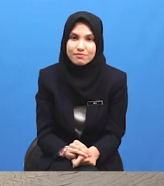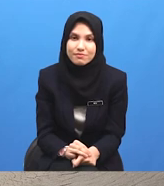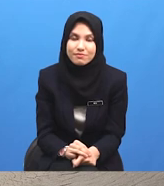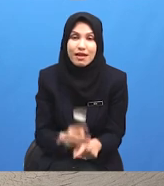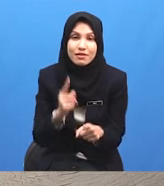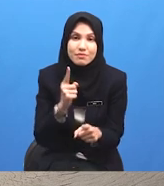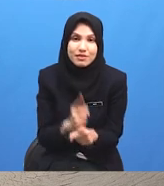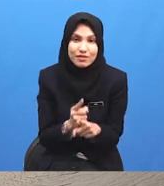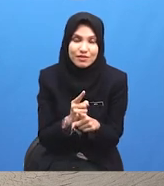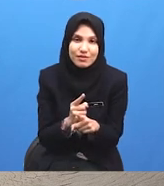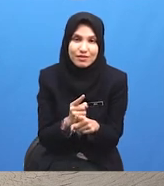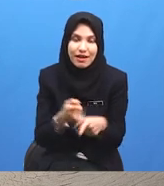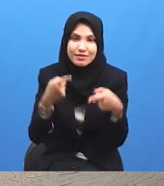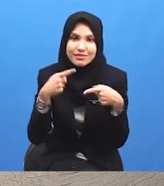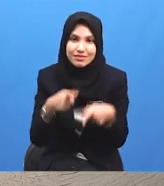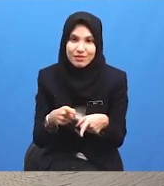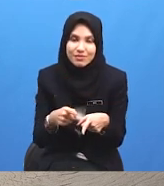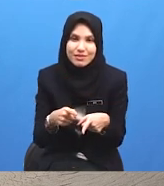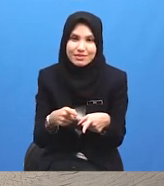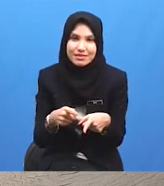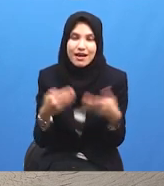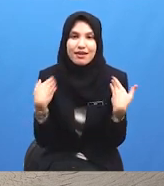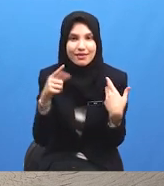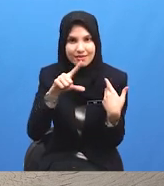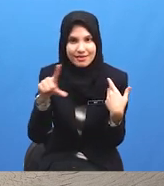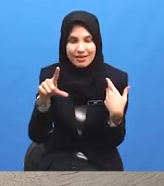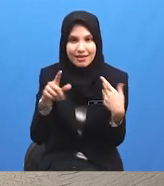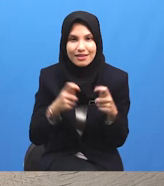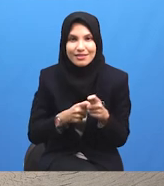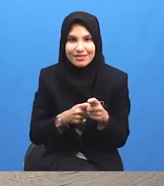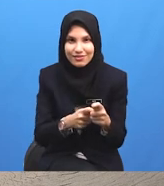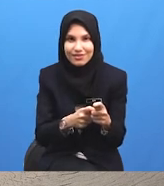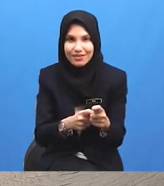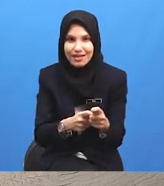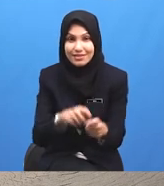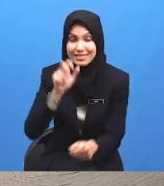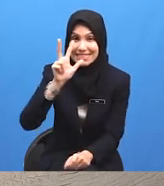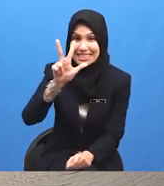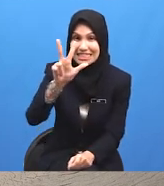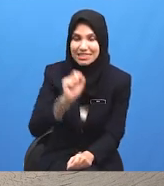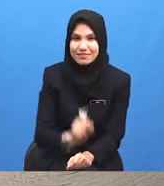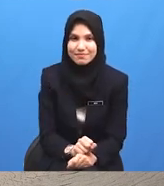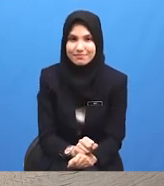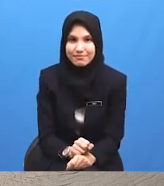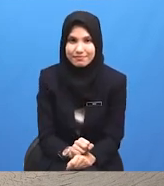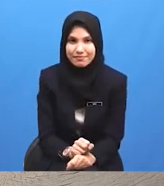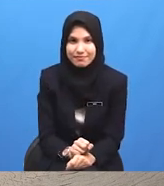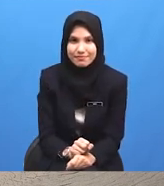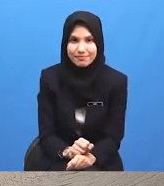Ya, betul. Jawapannya adalah urutan ketiga.